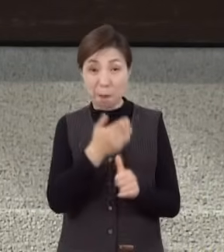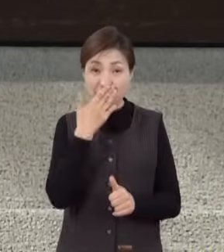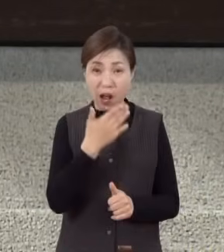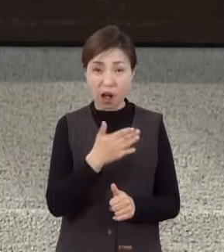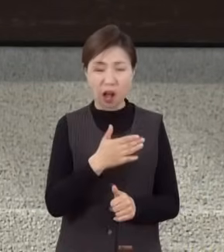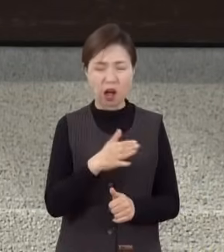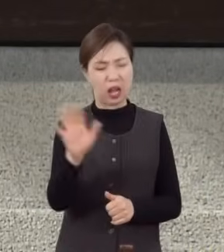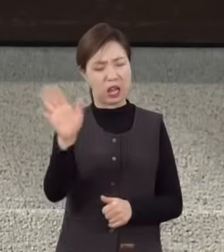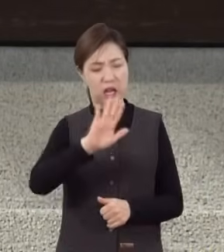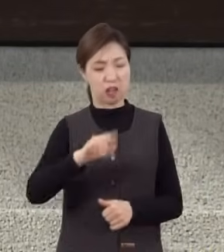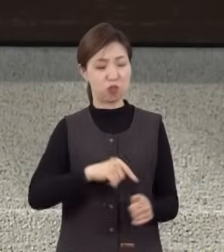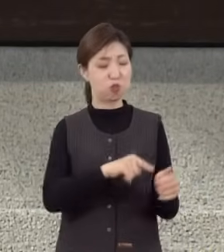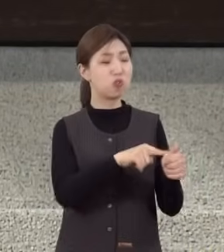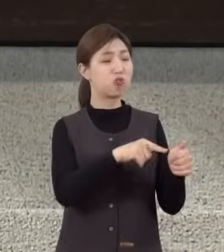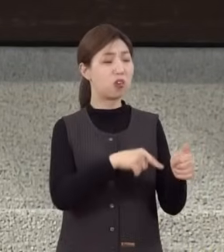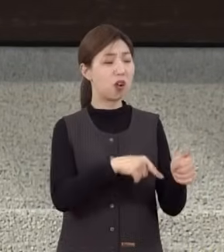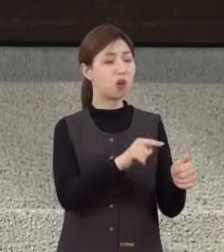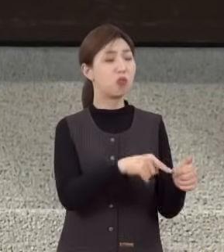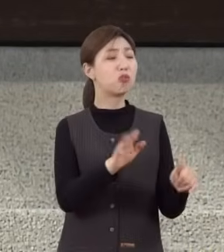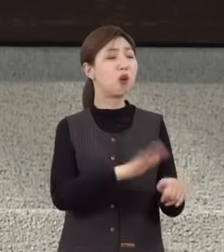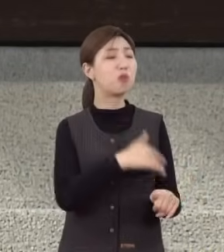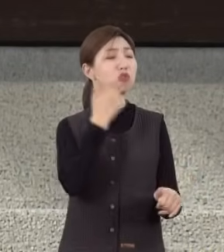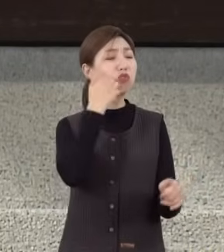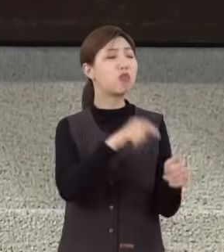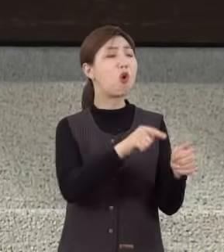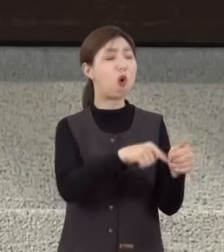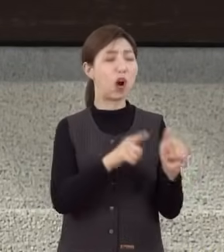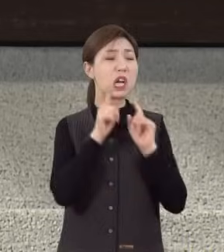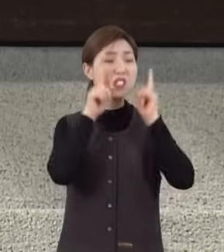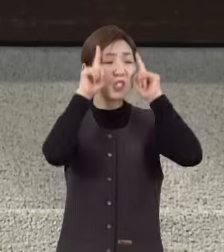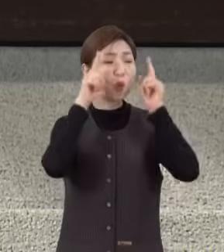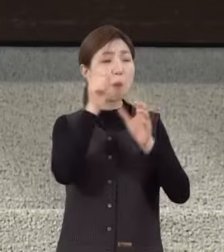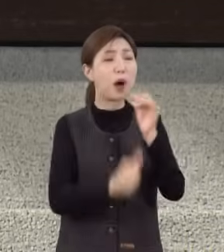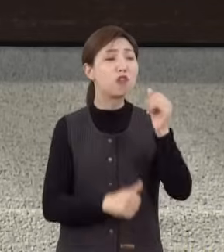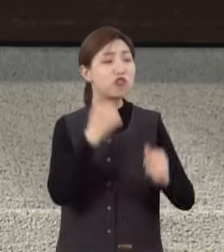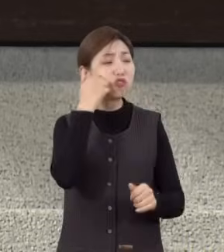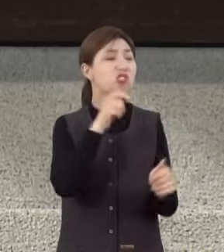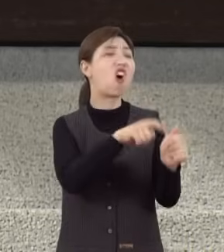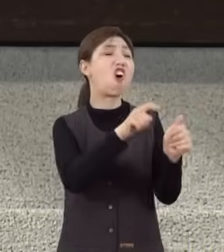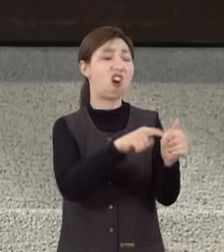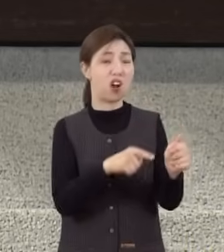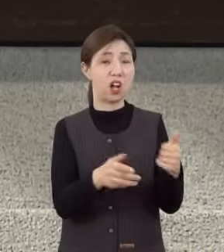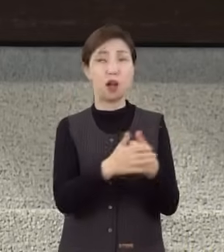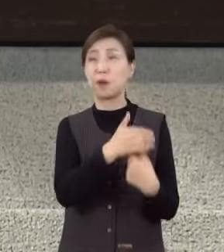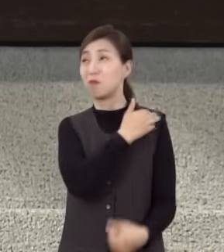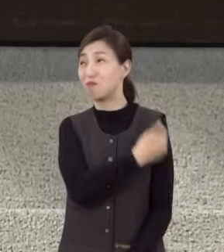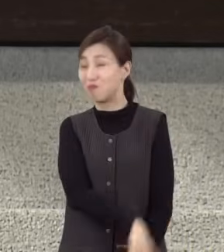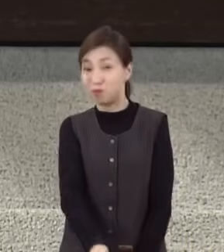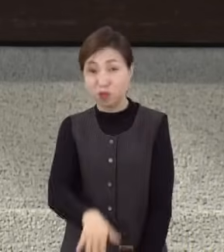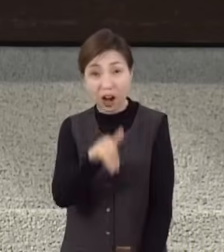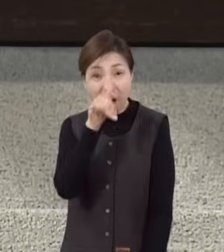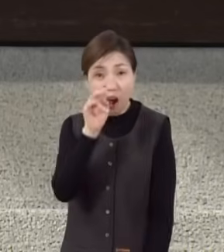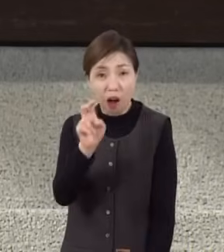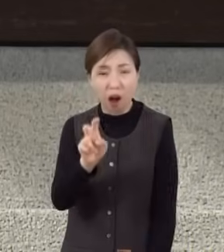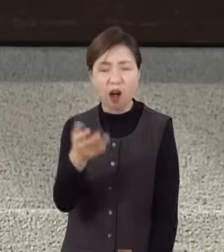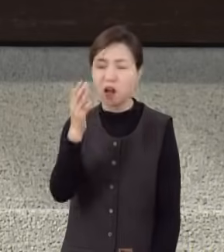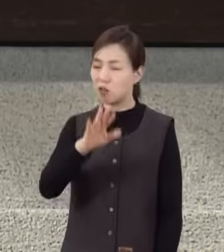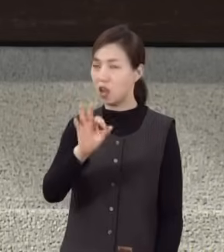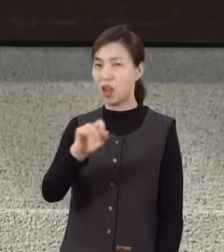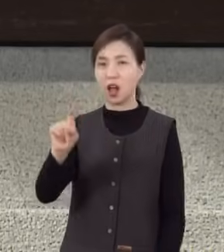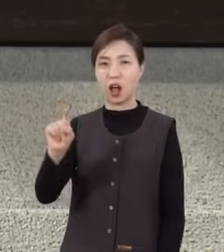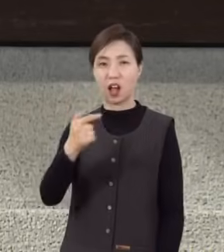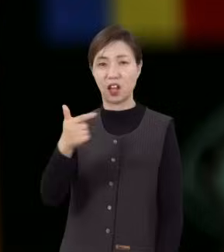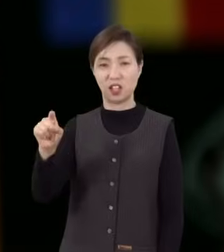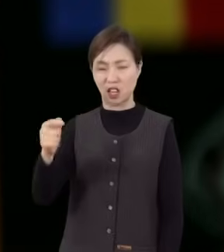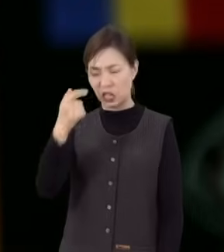했어. 근데 아난스님이 매일매일 찾아가신 거예요. 그리고 마지막 하루